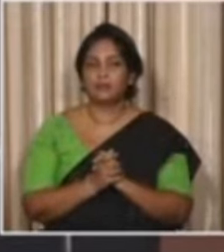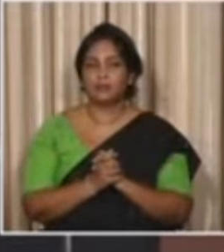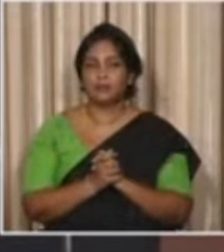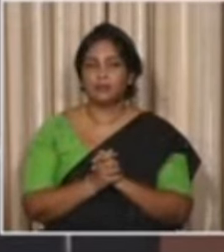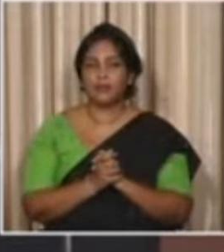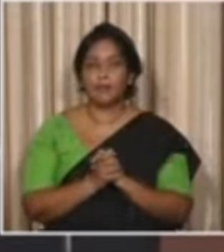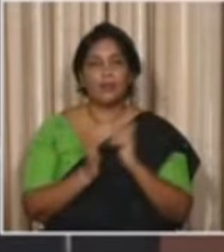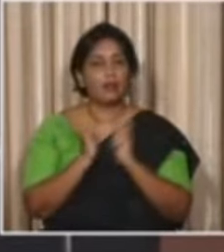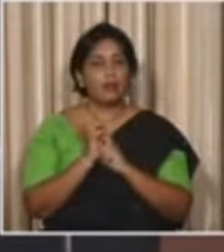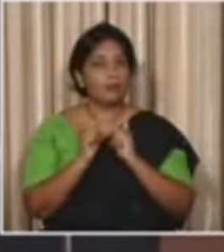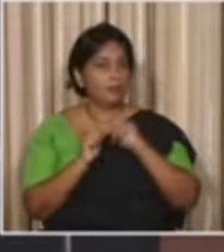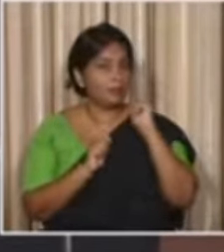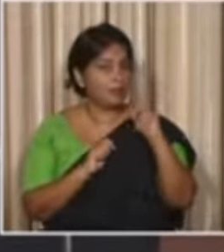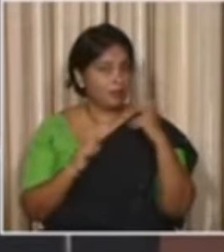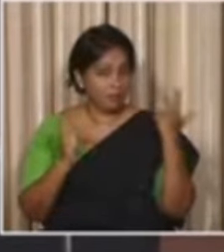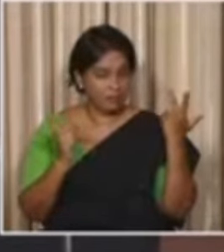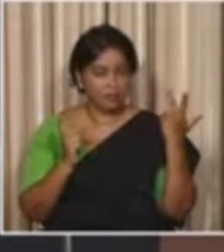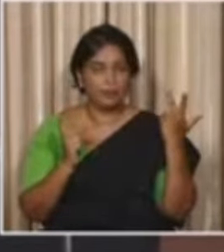ණය ගෙවන්න නැතුව